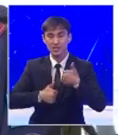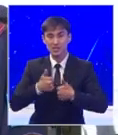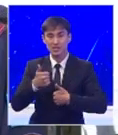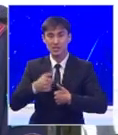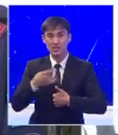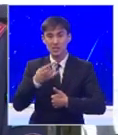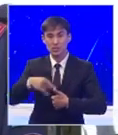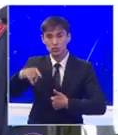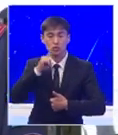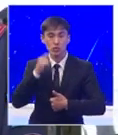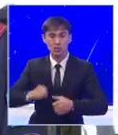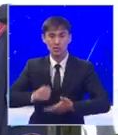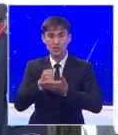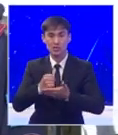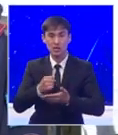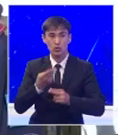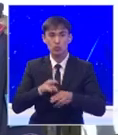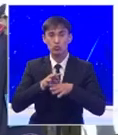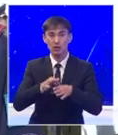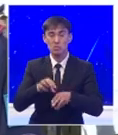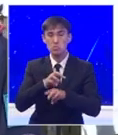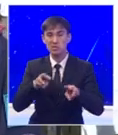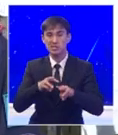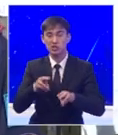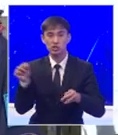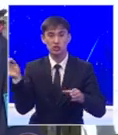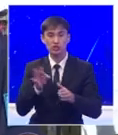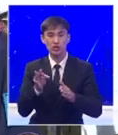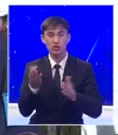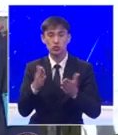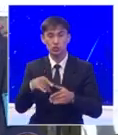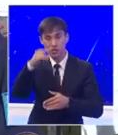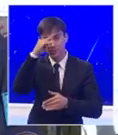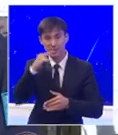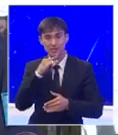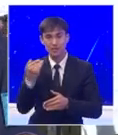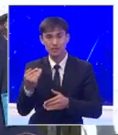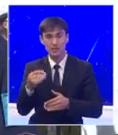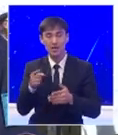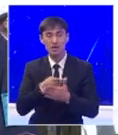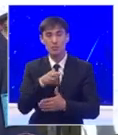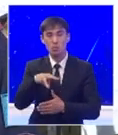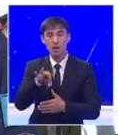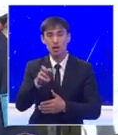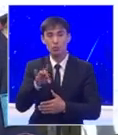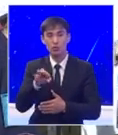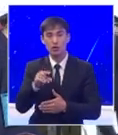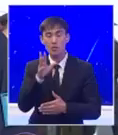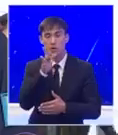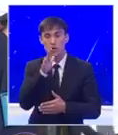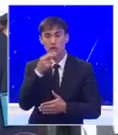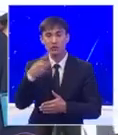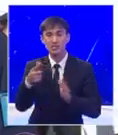проходить в Академии гражданской защиты Министерства по чрезвычайным ситуациям Республики Казахстан имени Малика Габдуллина в период с 27 июня